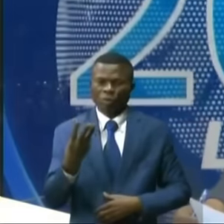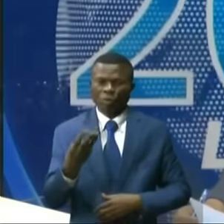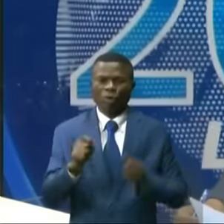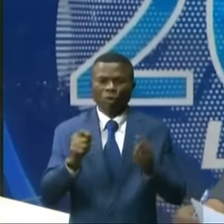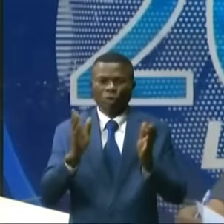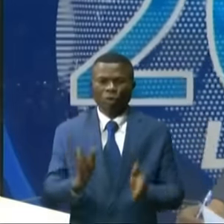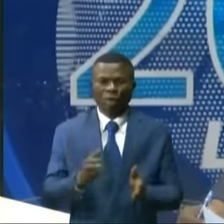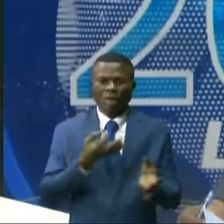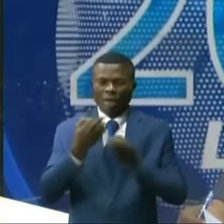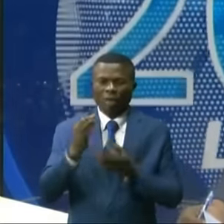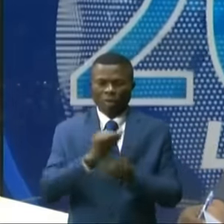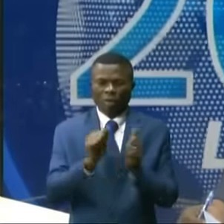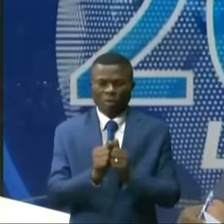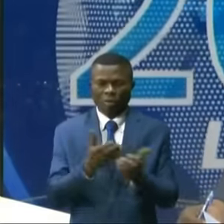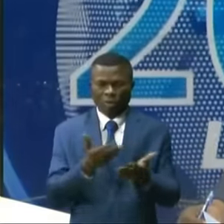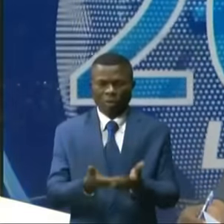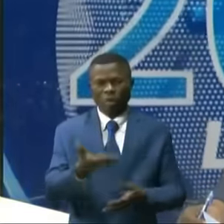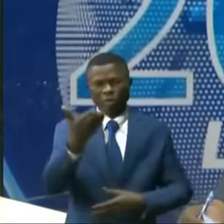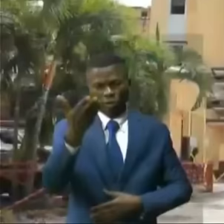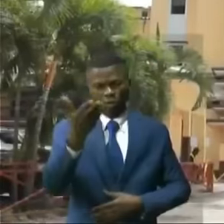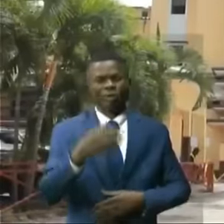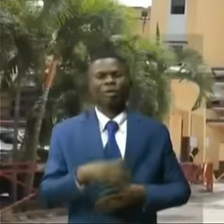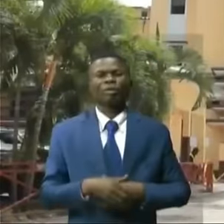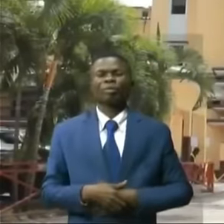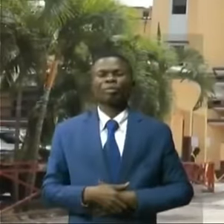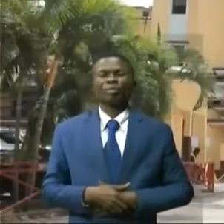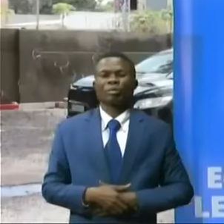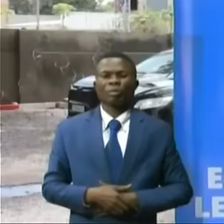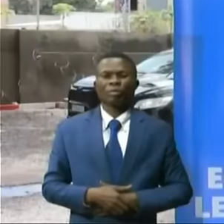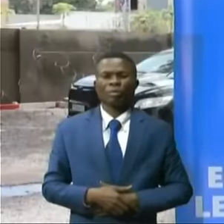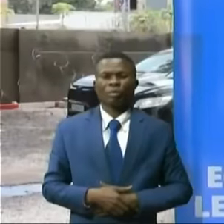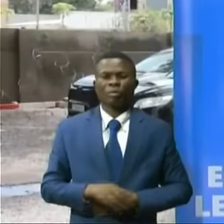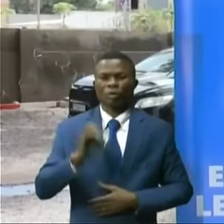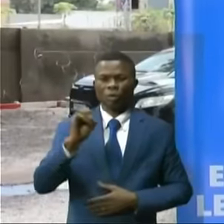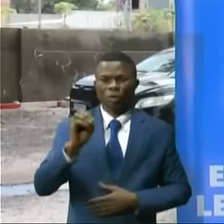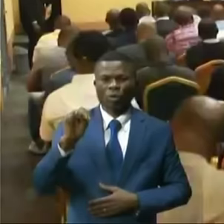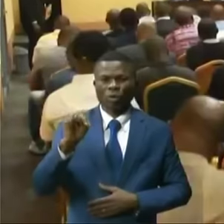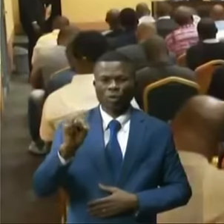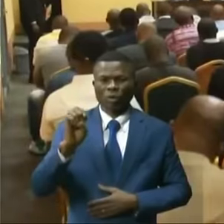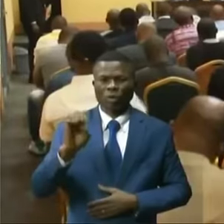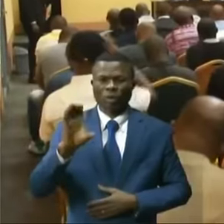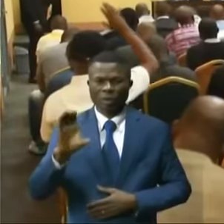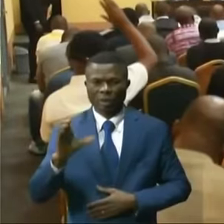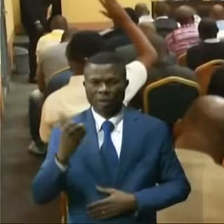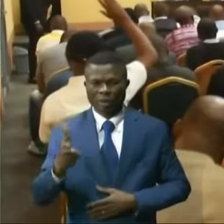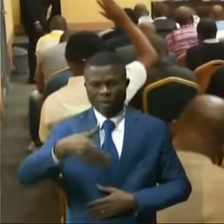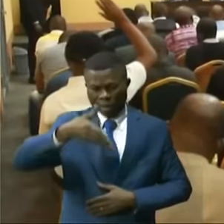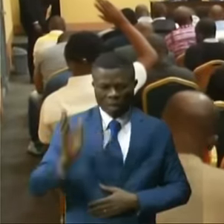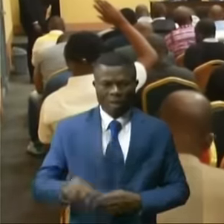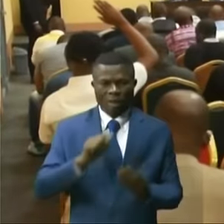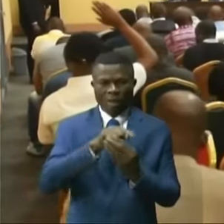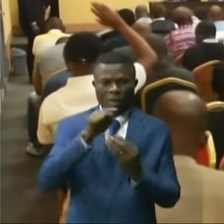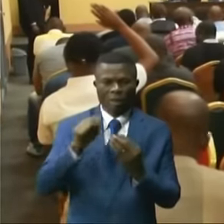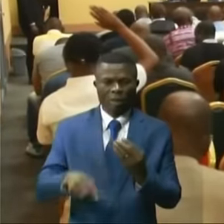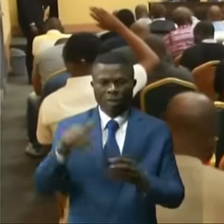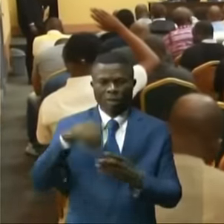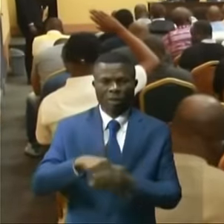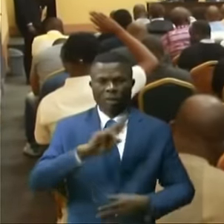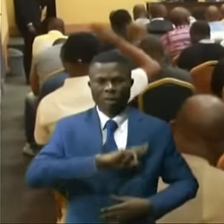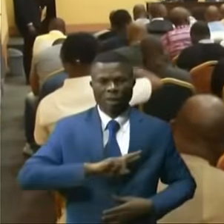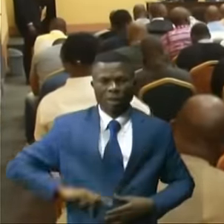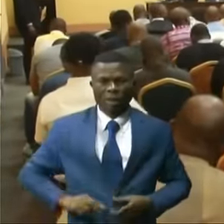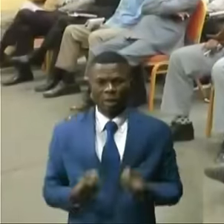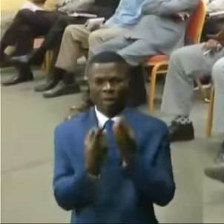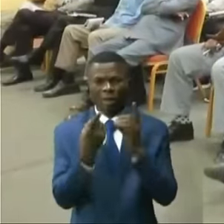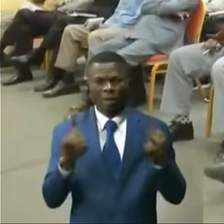rentrent plus en détail l'ONC ordre national des experts comptables en République démocratique du